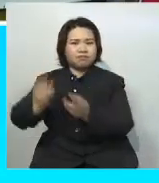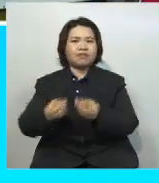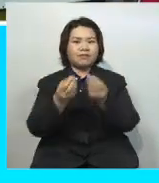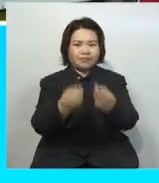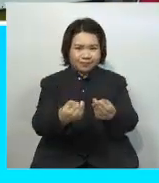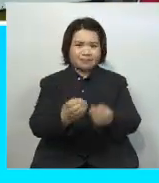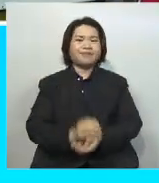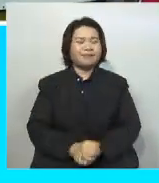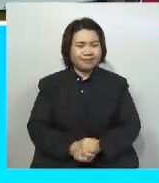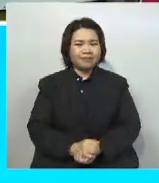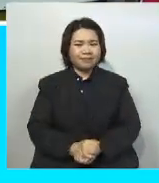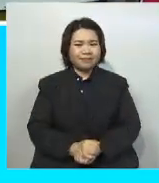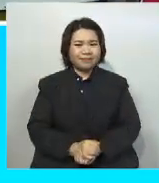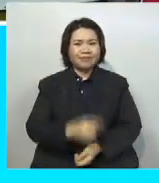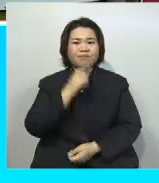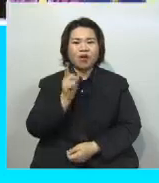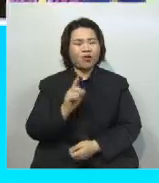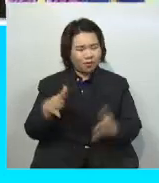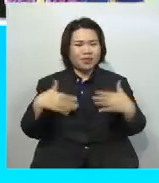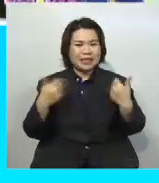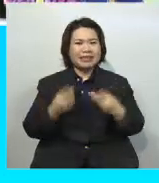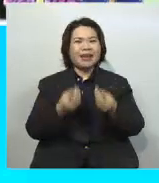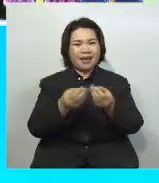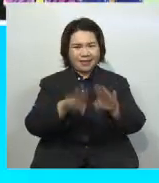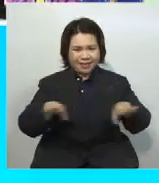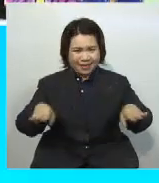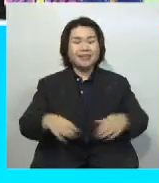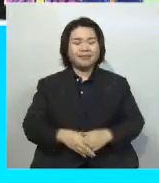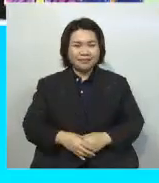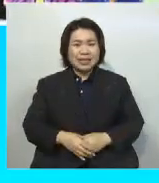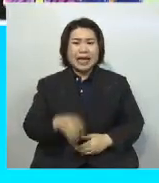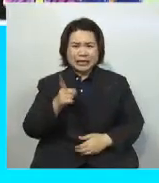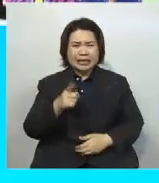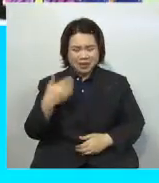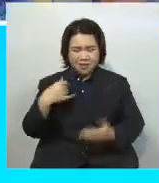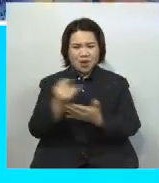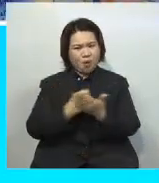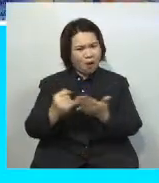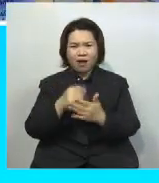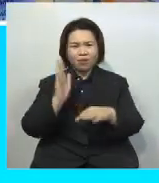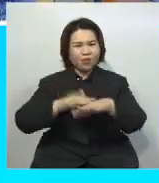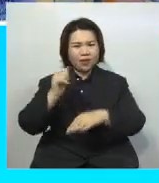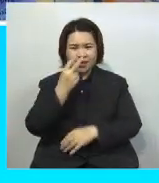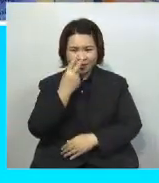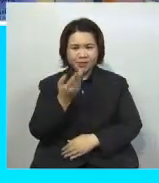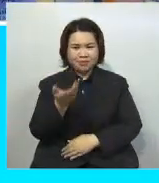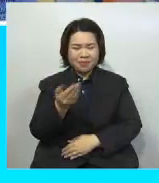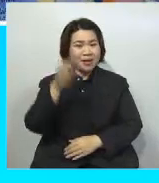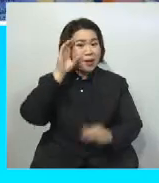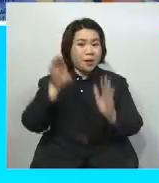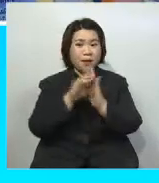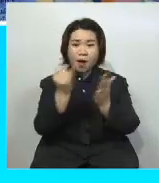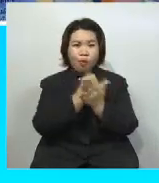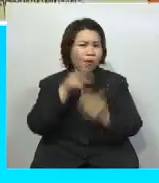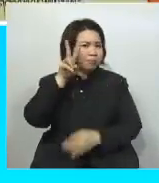ปให้น้องๆหนูๆด้วย นี่โอ้โหนี่นะคะดีใจแทนน้องๆและหลายๆคนเนี่ยวาดรูปเก่งมากๆนะคะ นี่นะ วาดภา